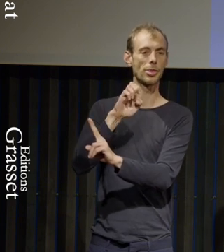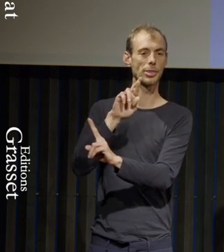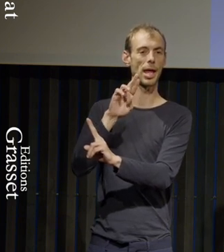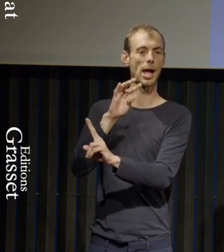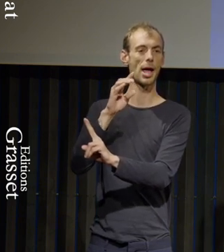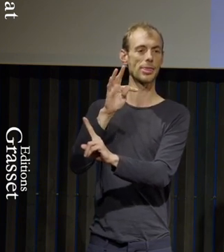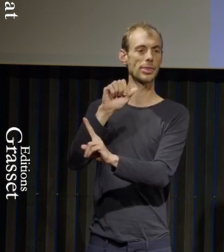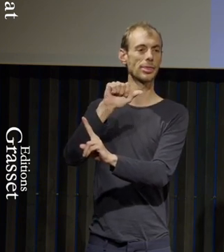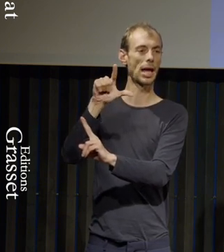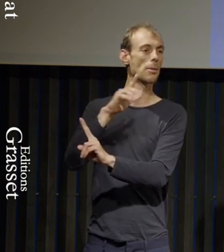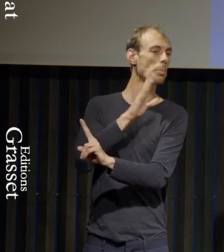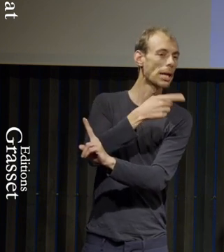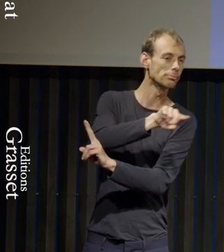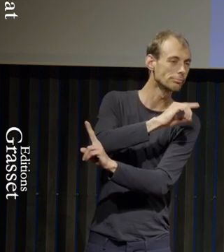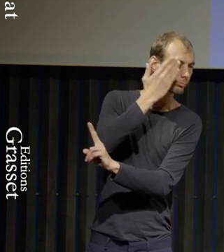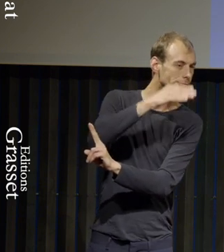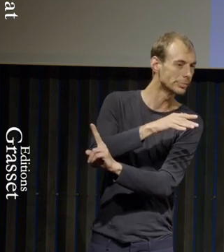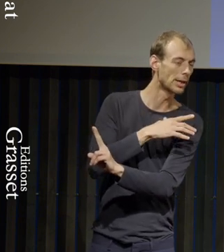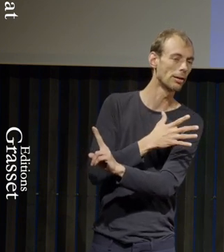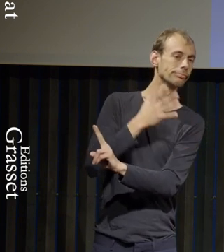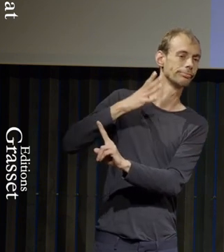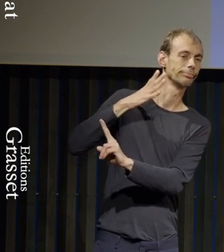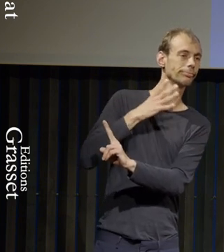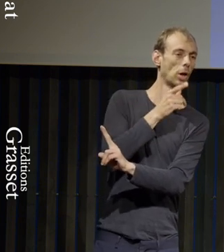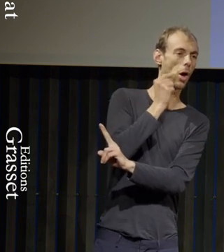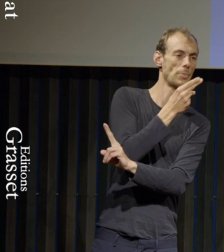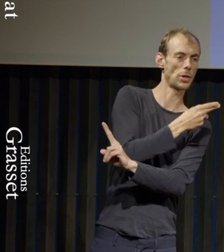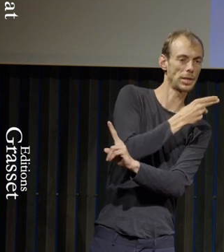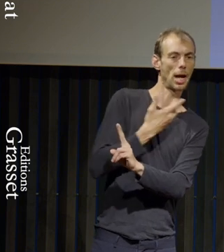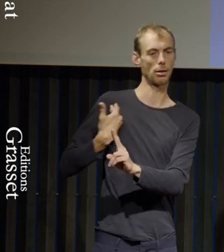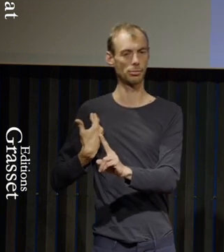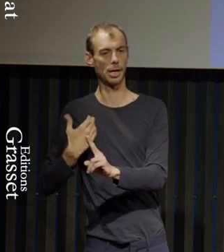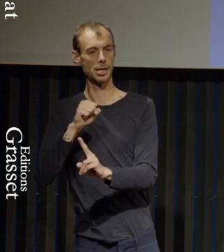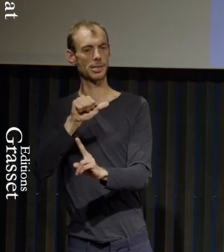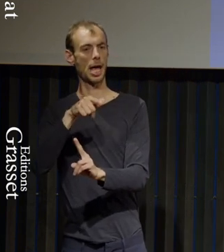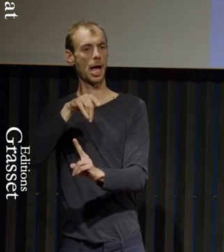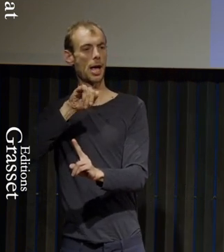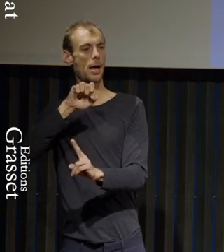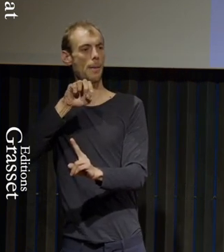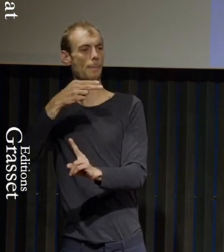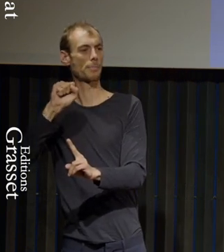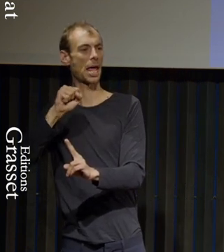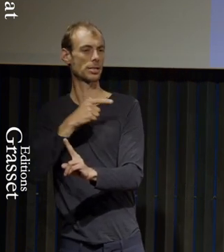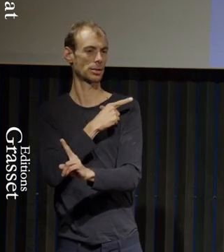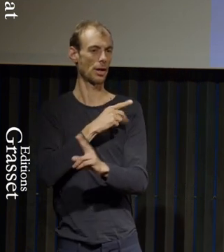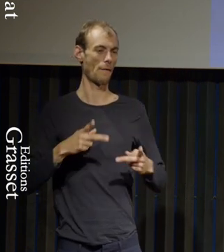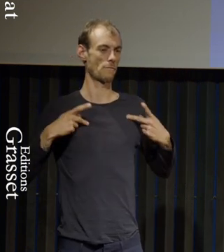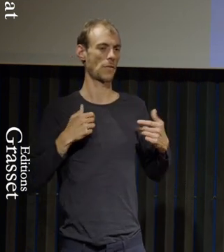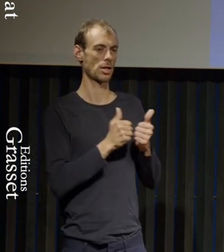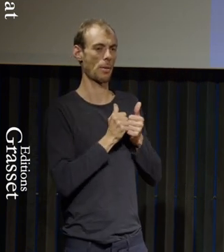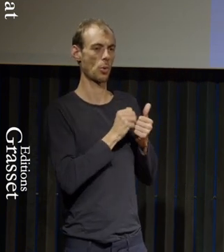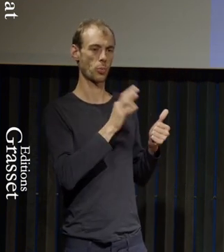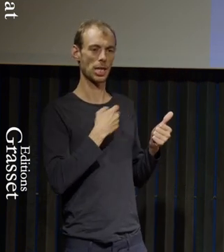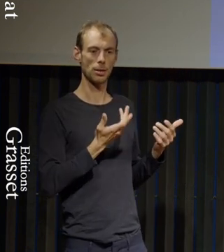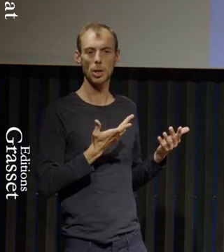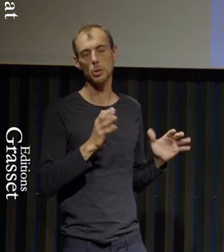vécu au moins pendant une période ensemble, jusqu'à moins 30 000. Et le génome est assez proche.